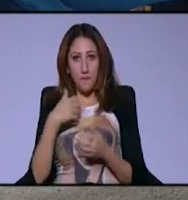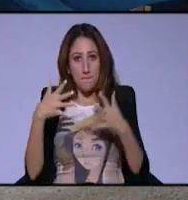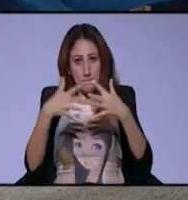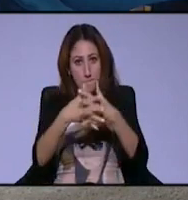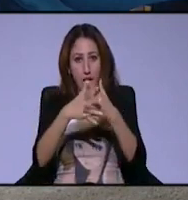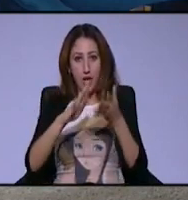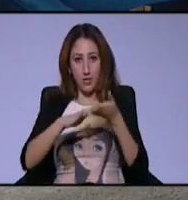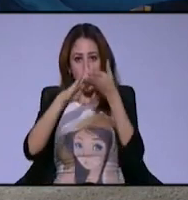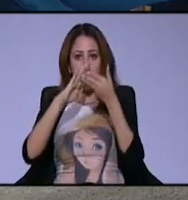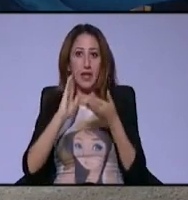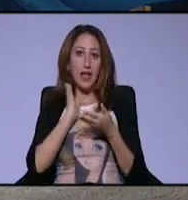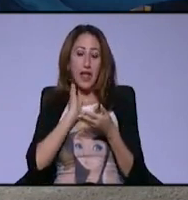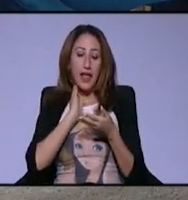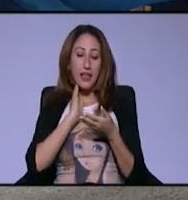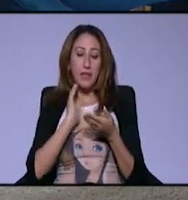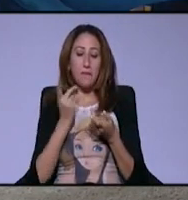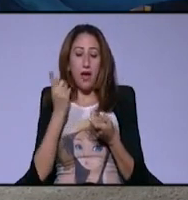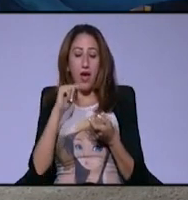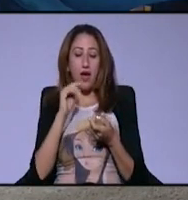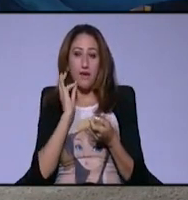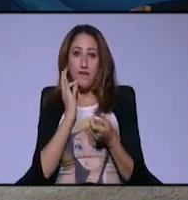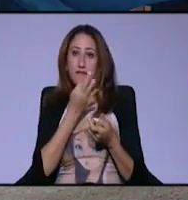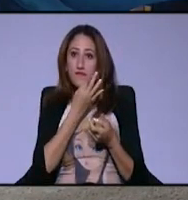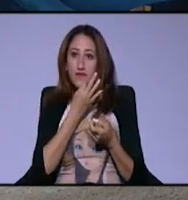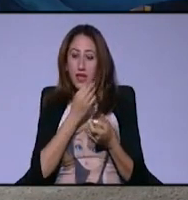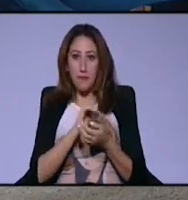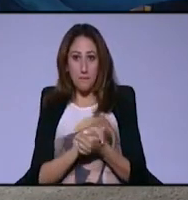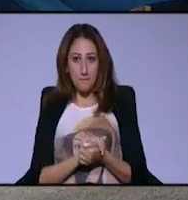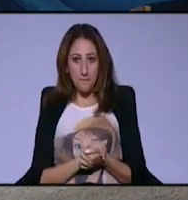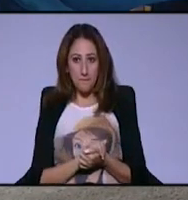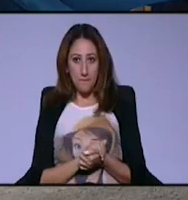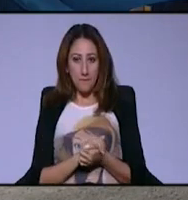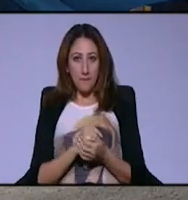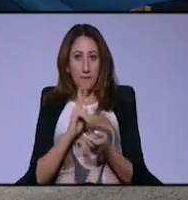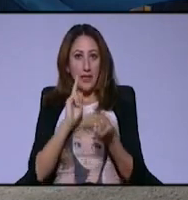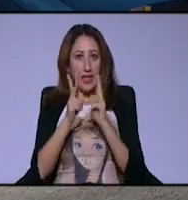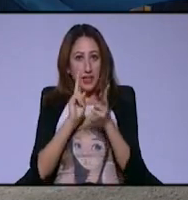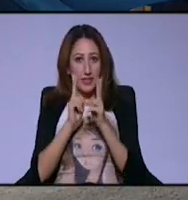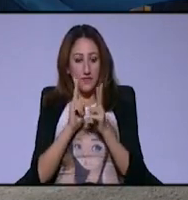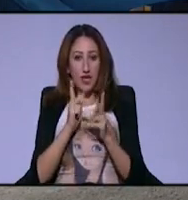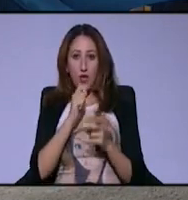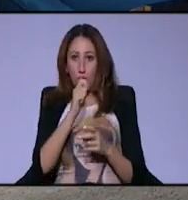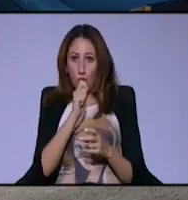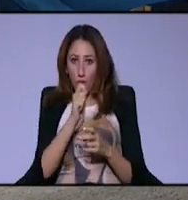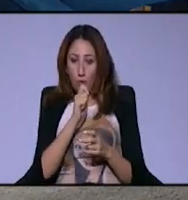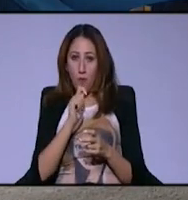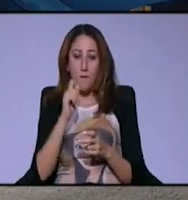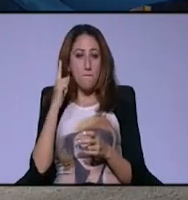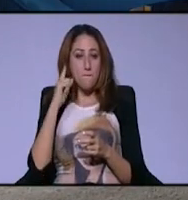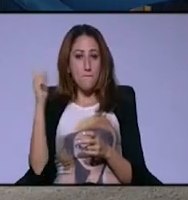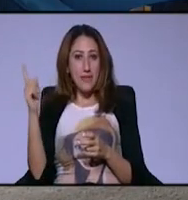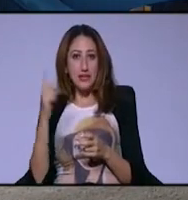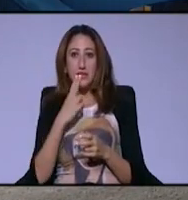والمشاركة في عدد من هذه الأعمال، كان آخرها الفيلم محل الاحتفاء والتقديم اليوم المدينة خير